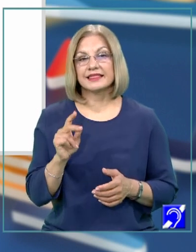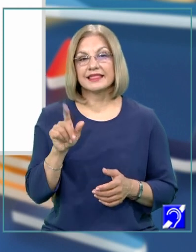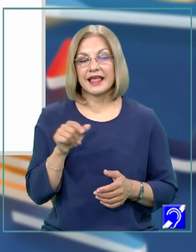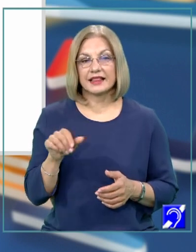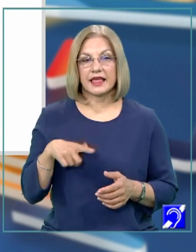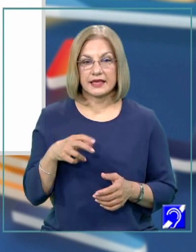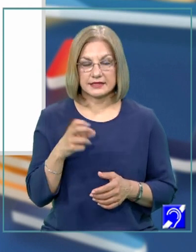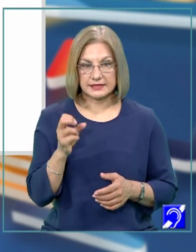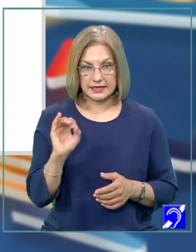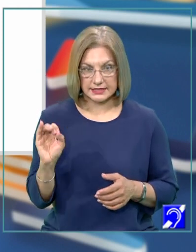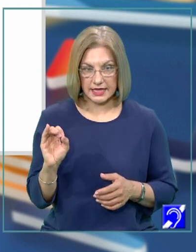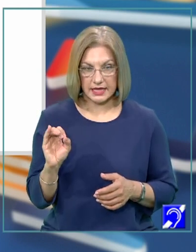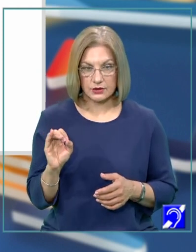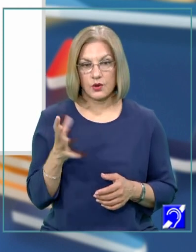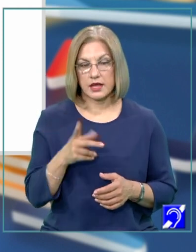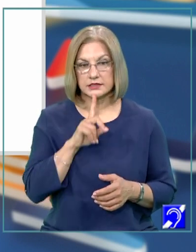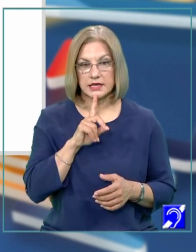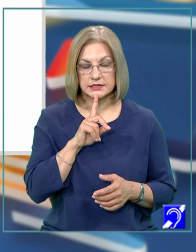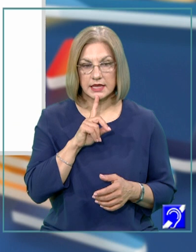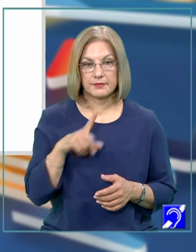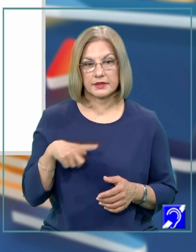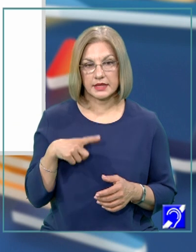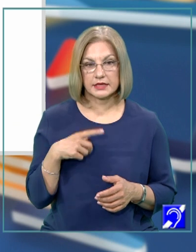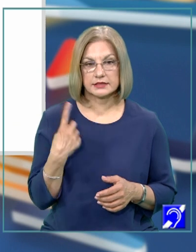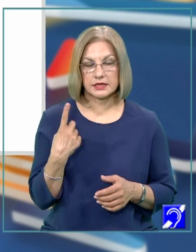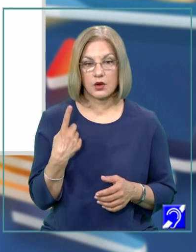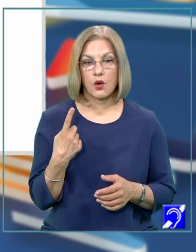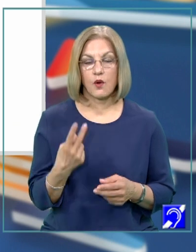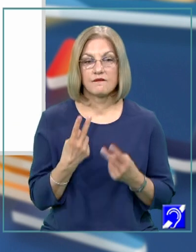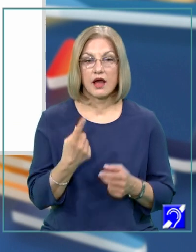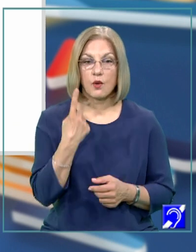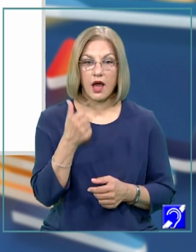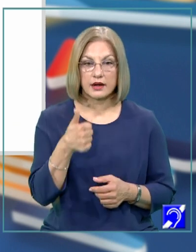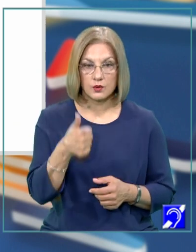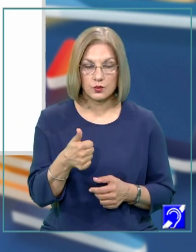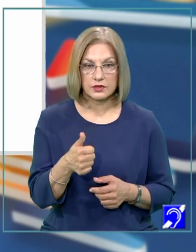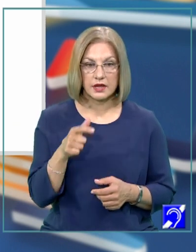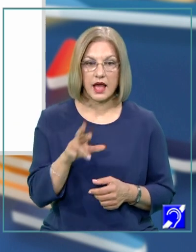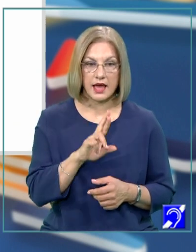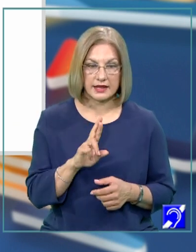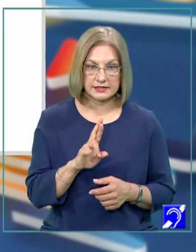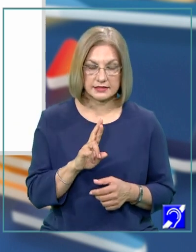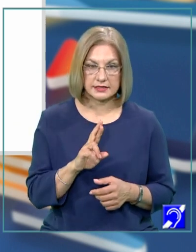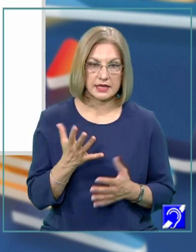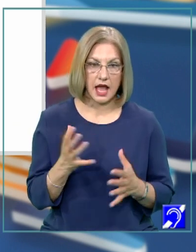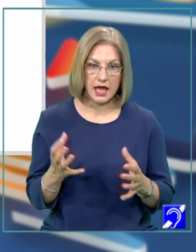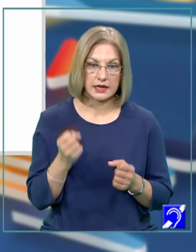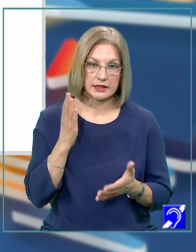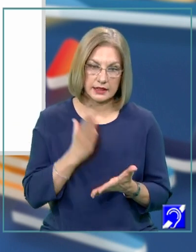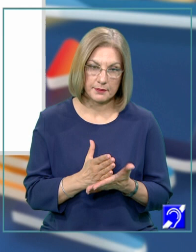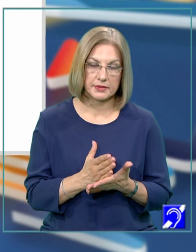egal cu 0 asta înseamnă că există o unică va oare a rezistenței care îndeplinește această